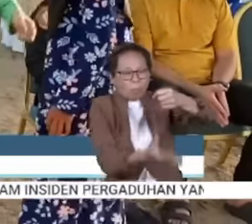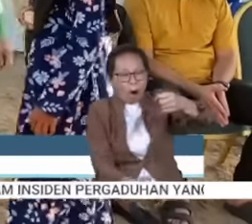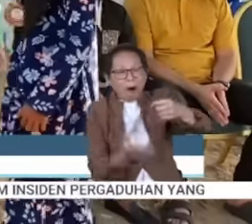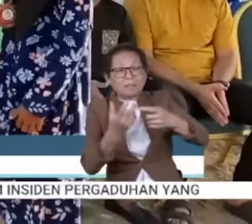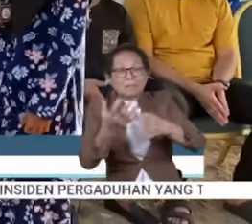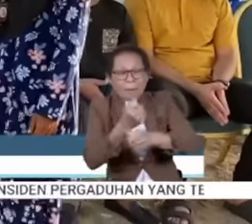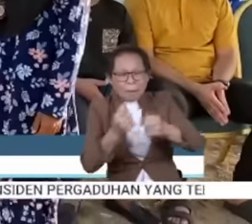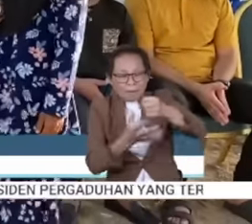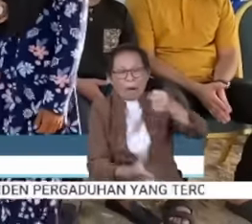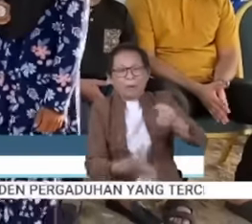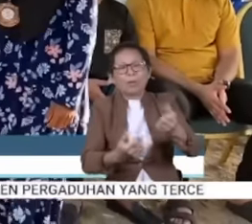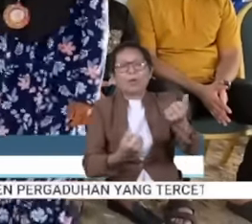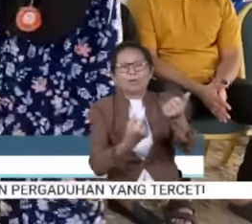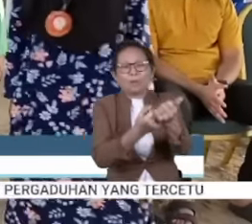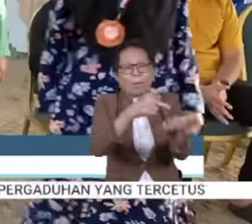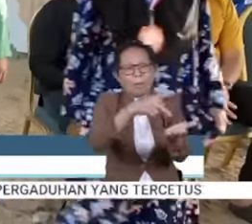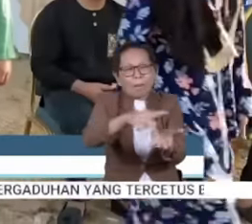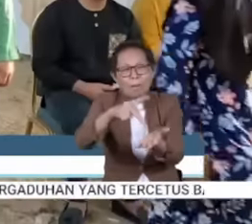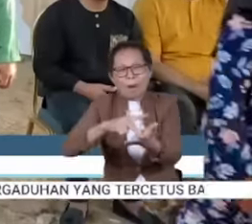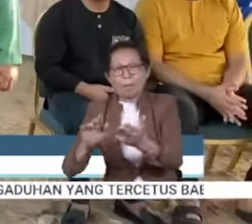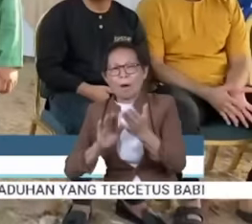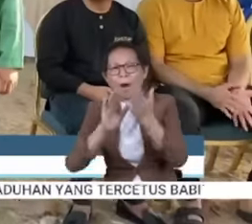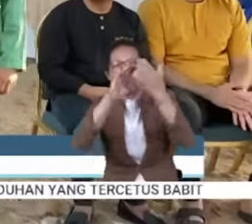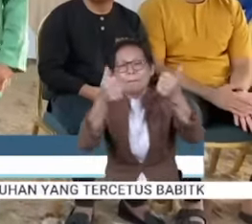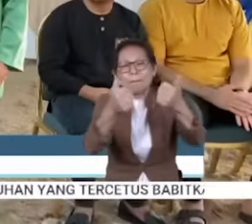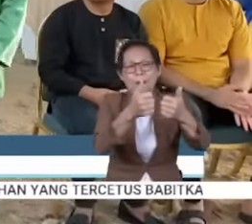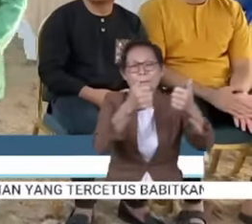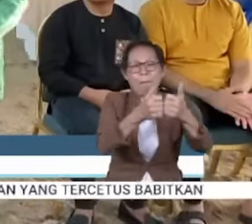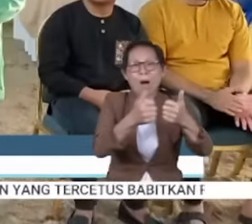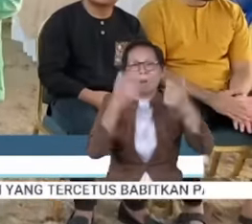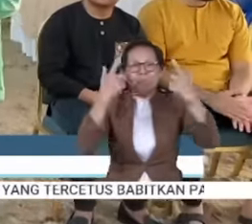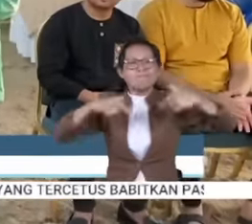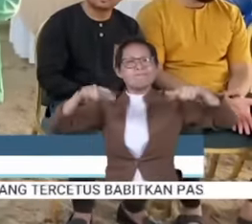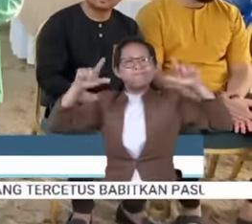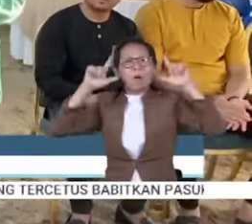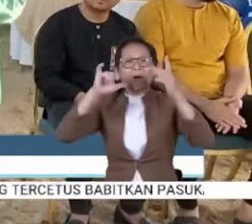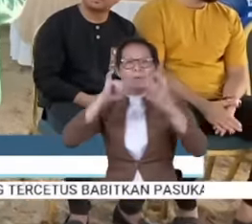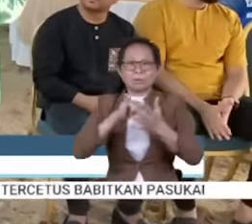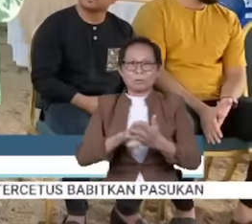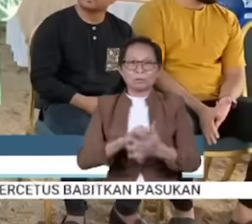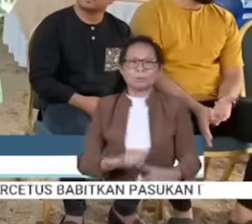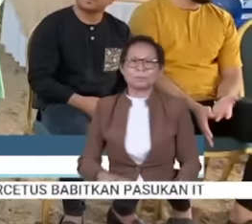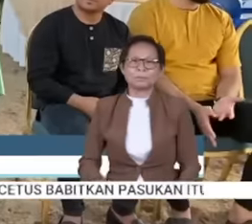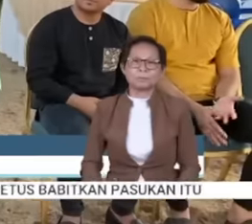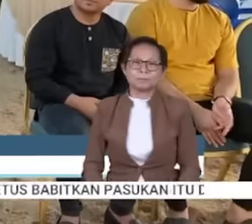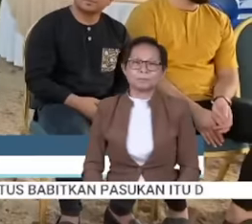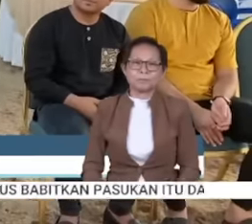bagi menampung perbelanjaan pasukan menghadapi kejohanan berprestage itu